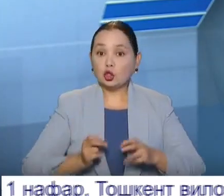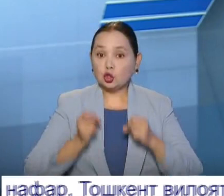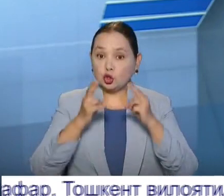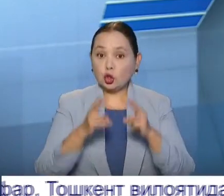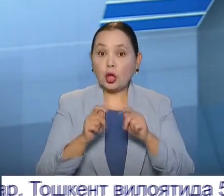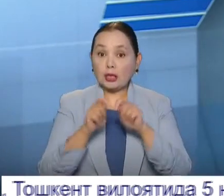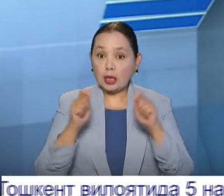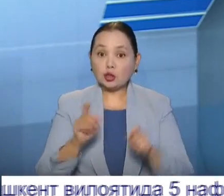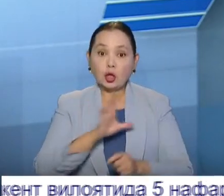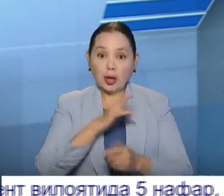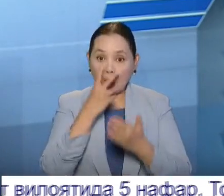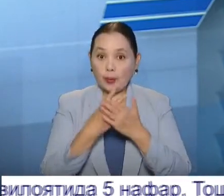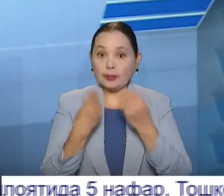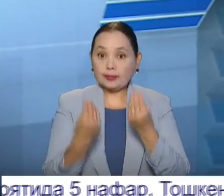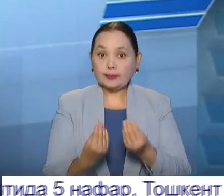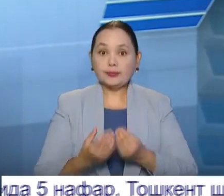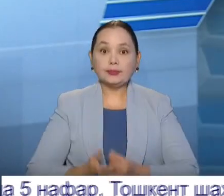fosh etilgani xususida so'z boradi.